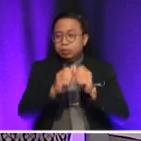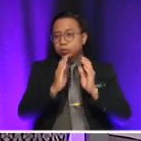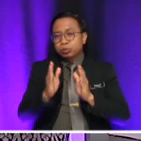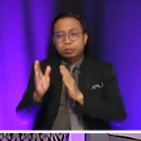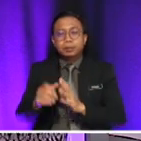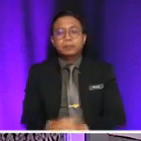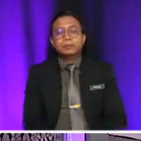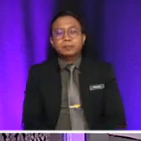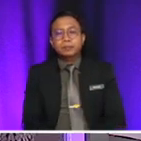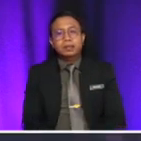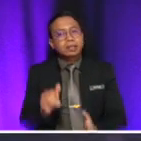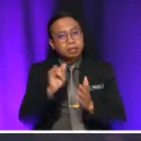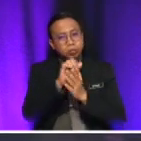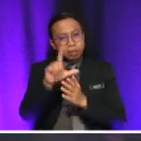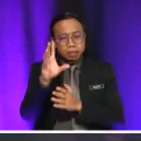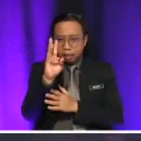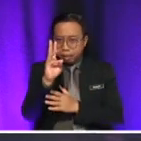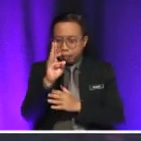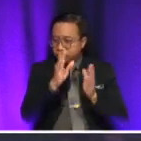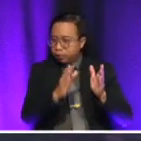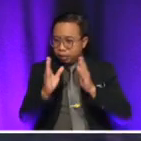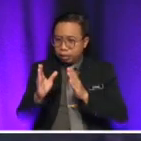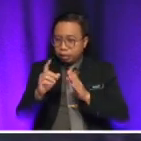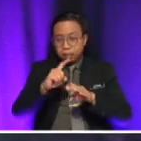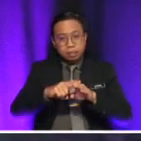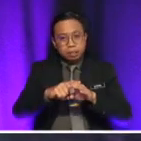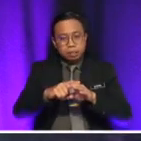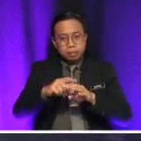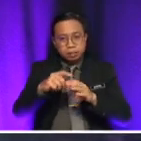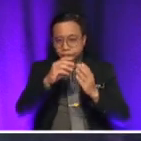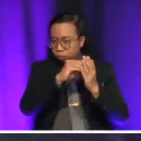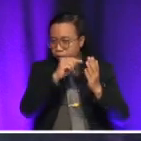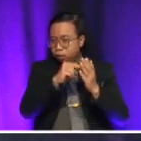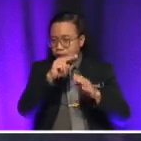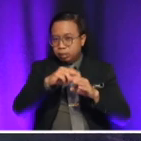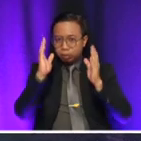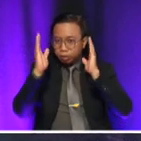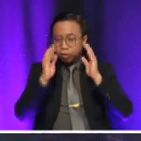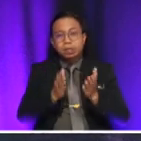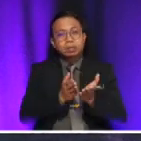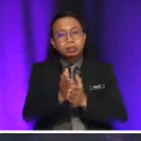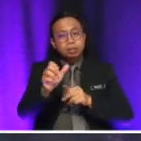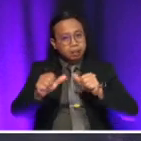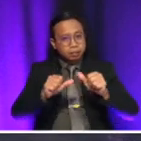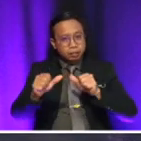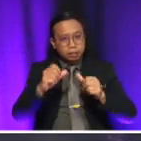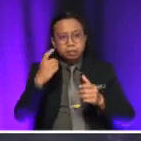Ivan baik CEO itulah peringkat wilayah di Malaysia jadi kita teruskan dengan